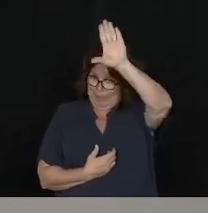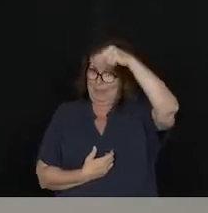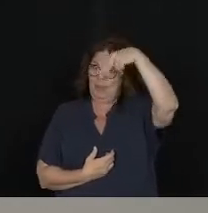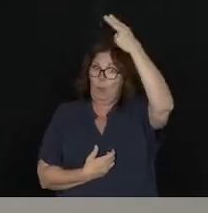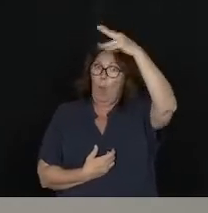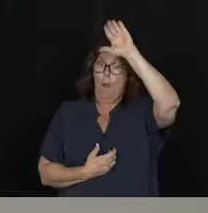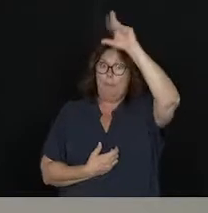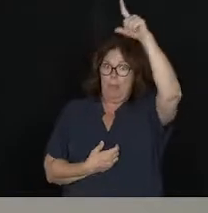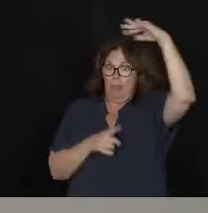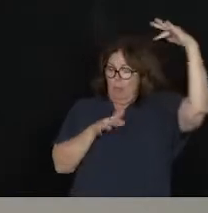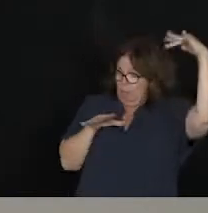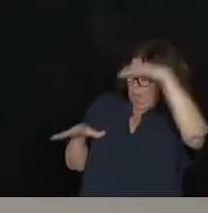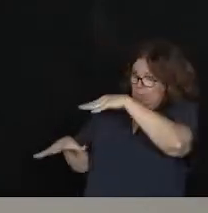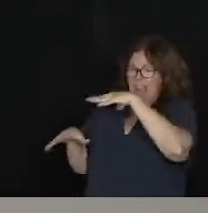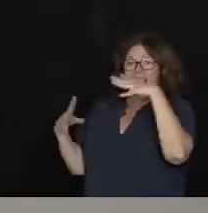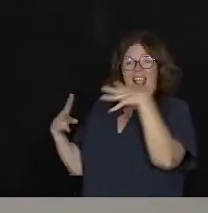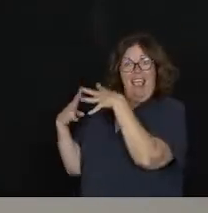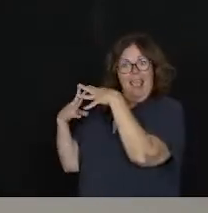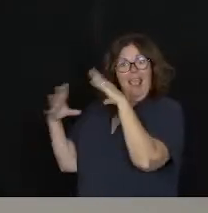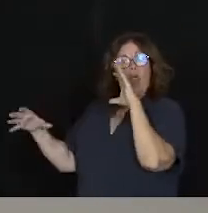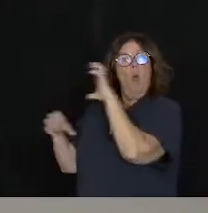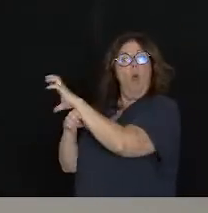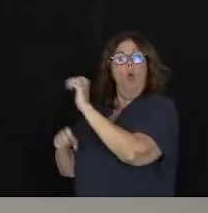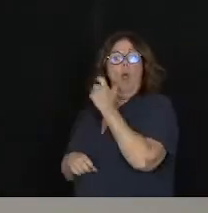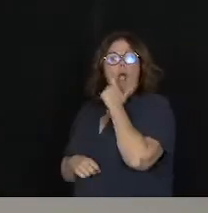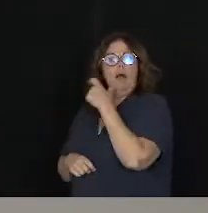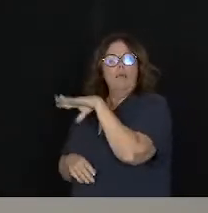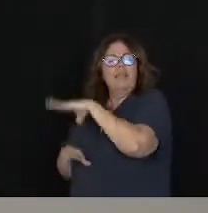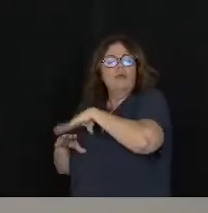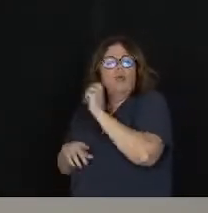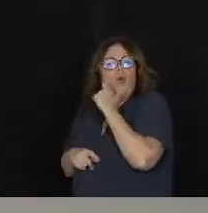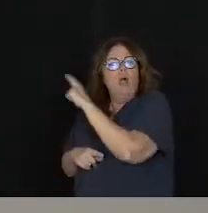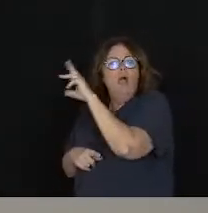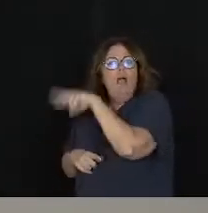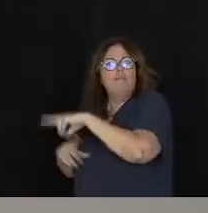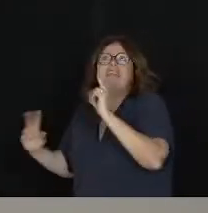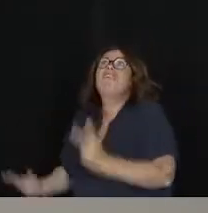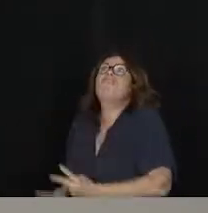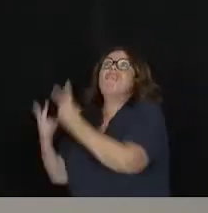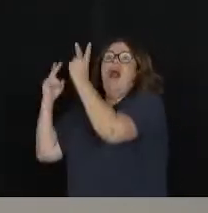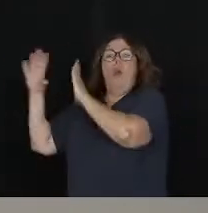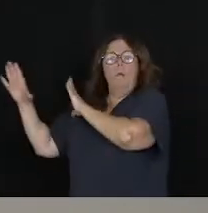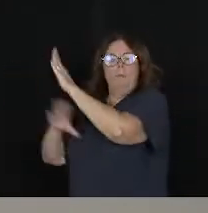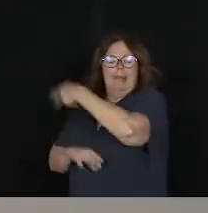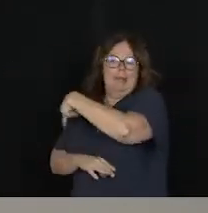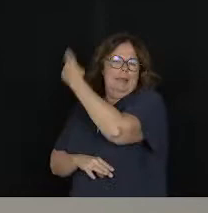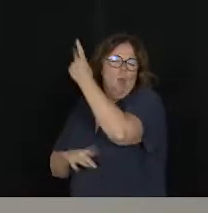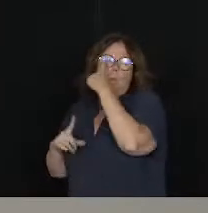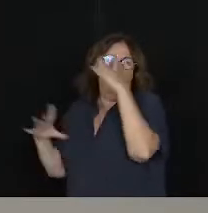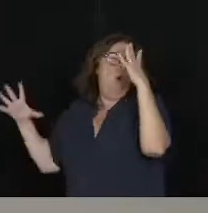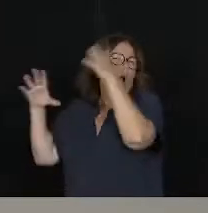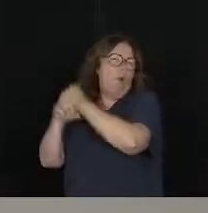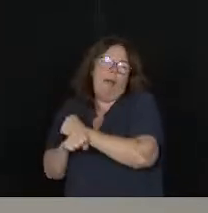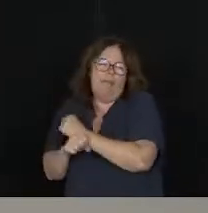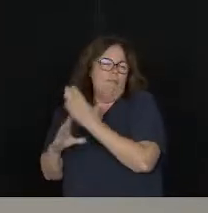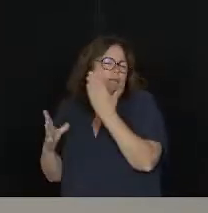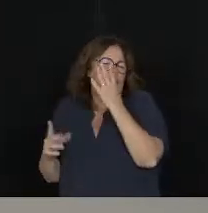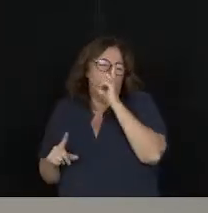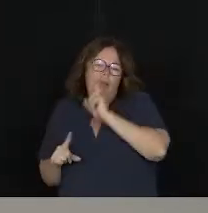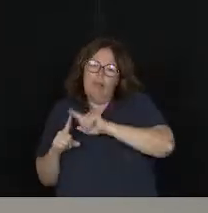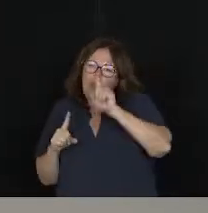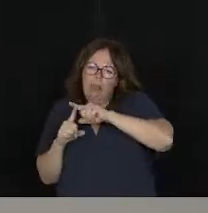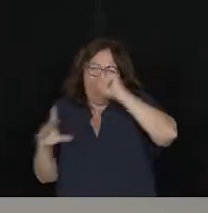mener la guerre contre les Saxons qui eux sont censés être le summum de la nordicité. Bref, je ne vais pas rentrer le plus loin